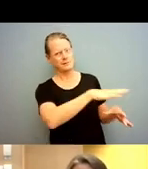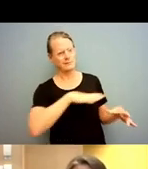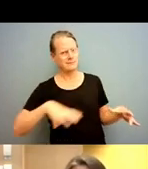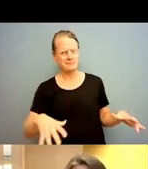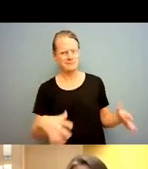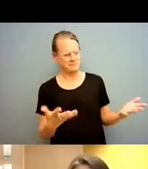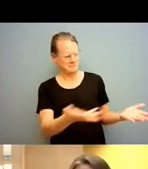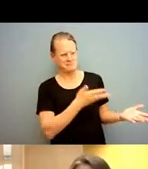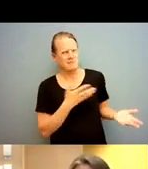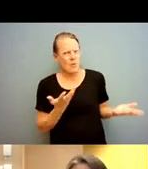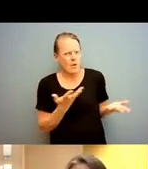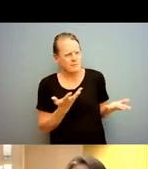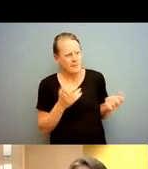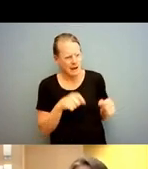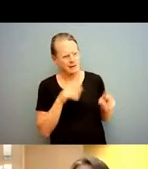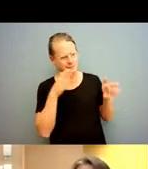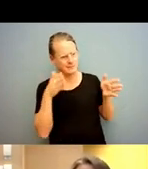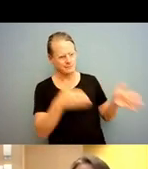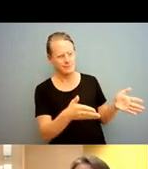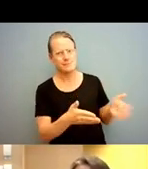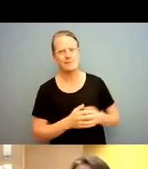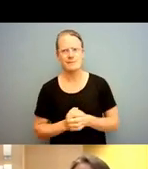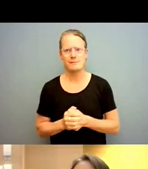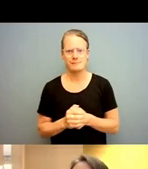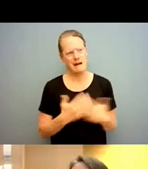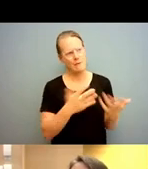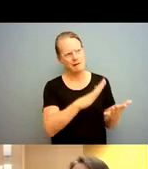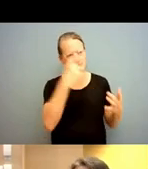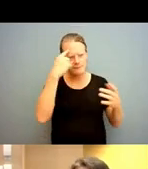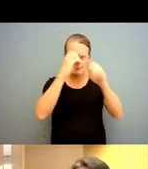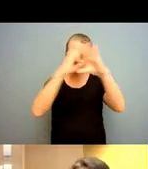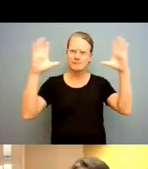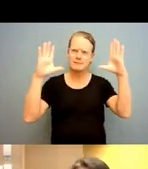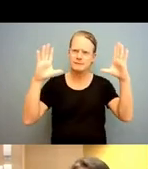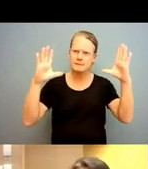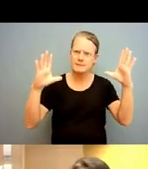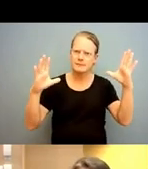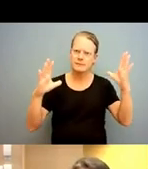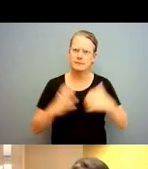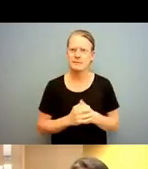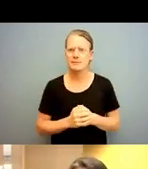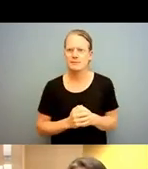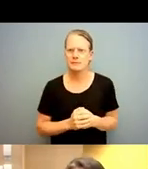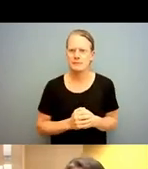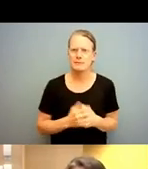Ja semmassa ahte jyrtsi, kään kulttuura vuodul, mii plääne toimai.